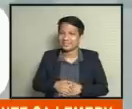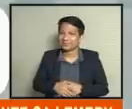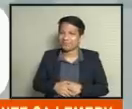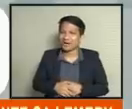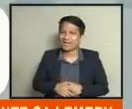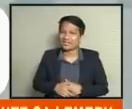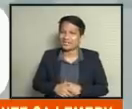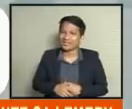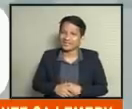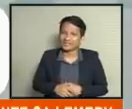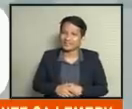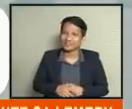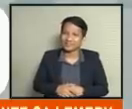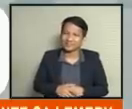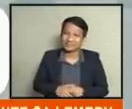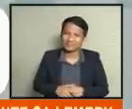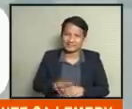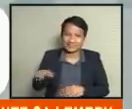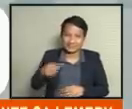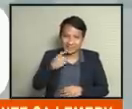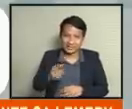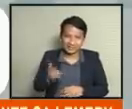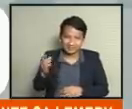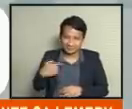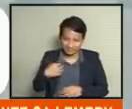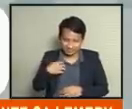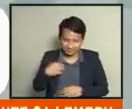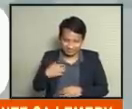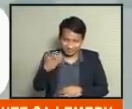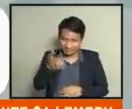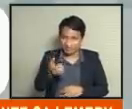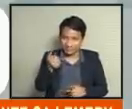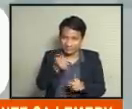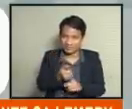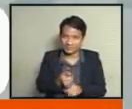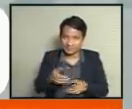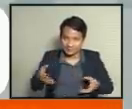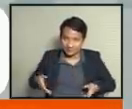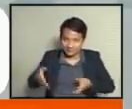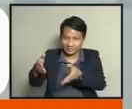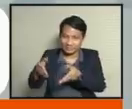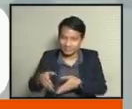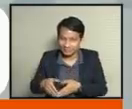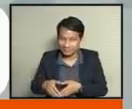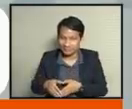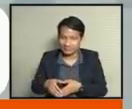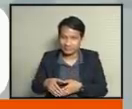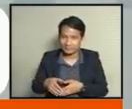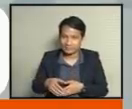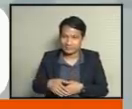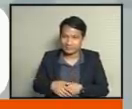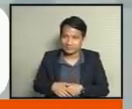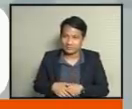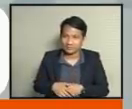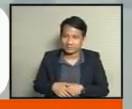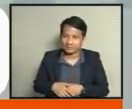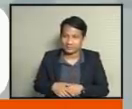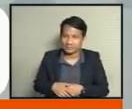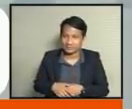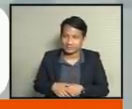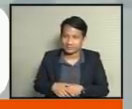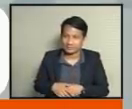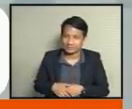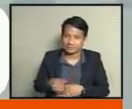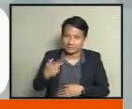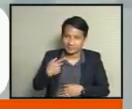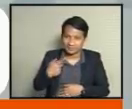ang inano nila idol. Hindi, kasi pag dumating yung pulis raid. Kasi po, daanan lang po yung... Kaya nga, so pag mayroong... Parang dumaan lang po kami, palakad lang